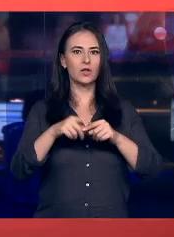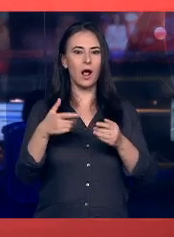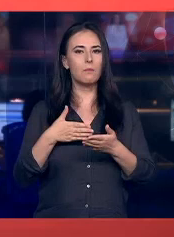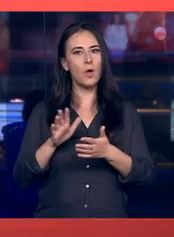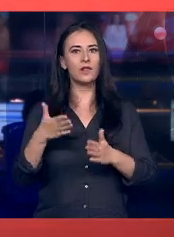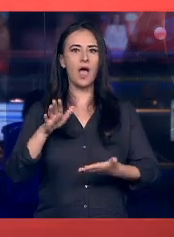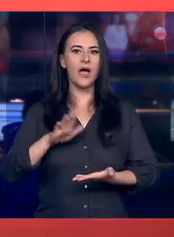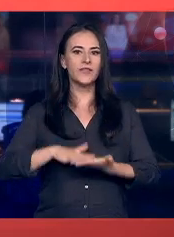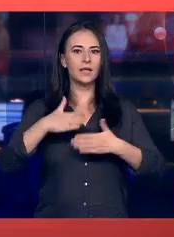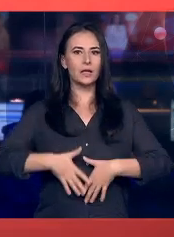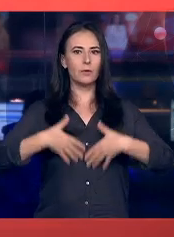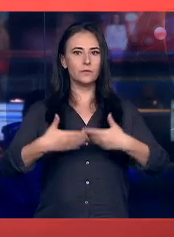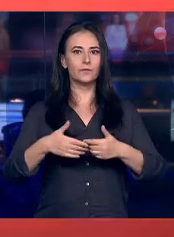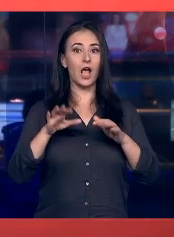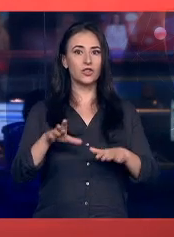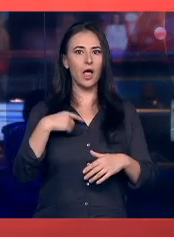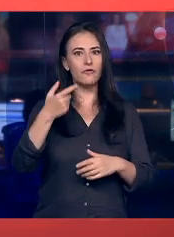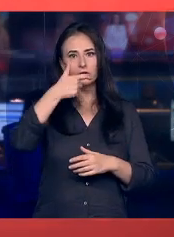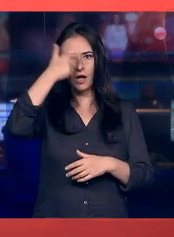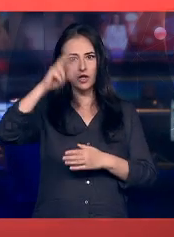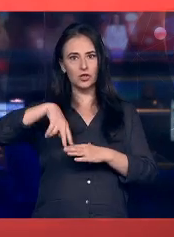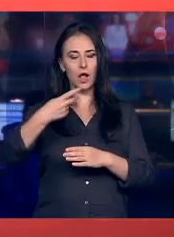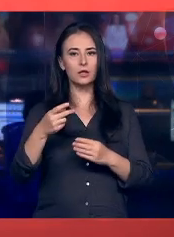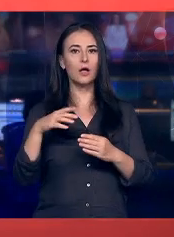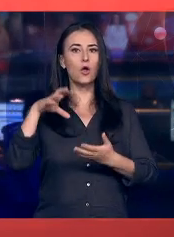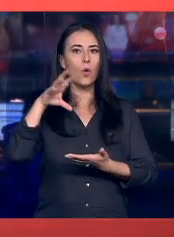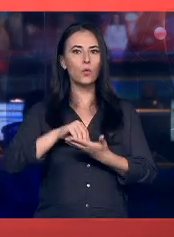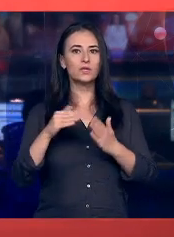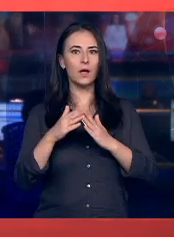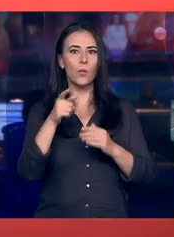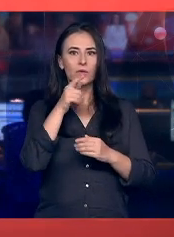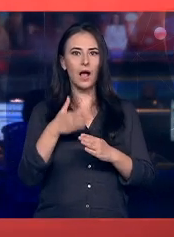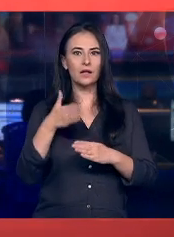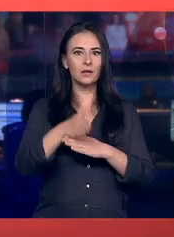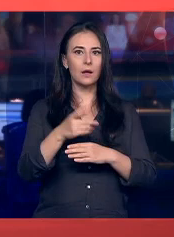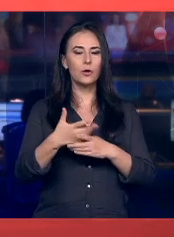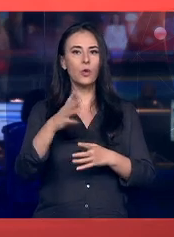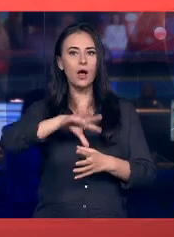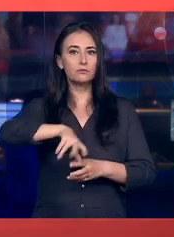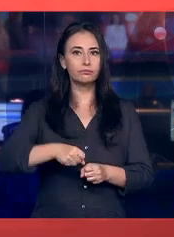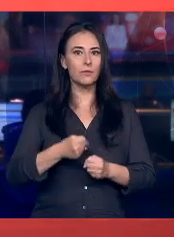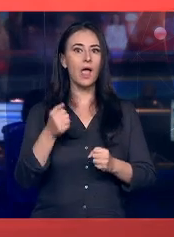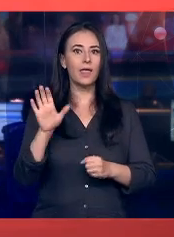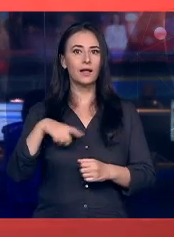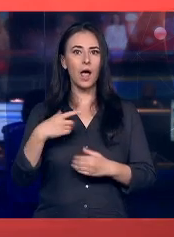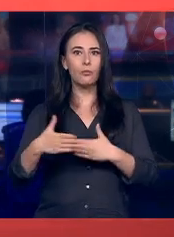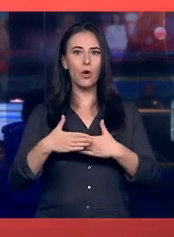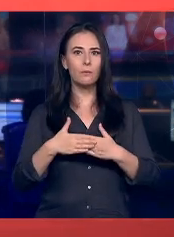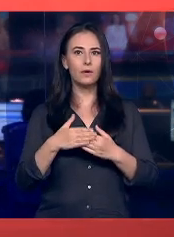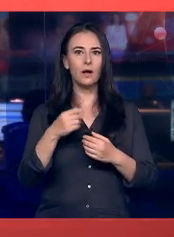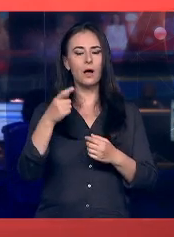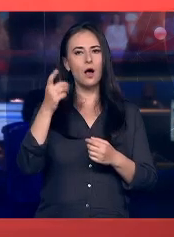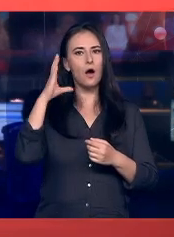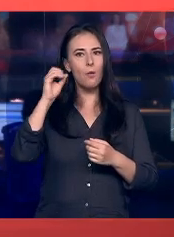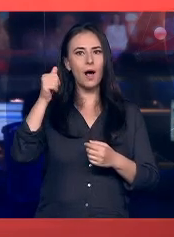vă pot afecta emoțional. Acesta a leșinat în locuința femeii unde ar fi intrat ca să o jefuiască. Era aproape de comă